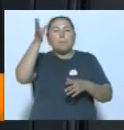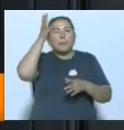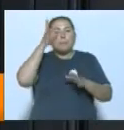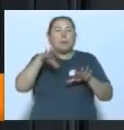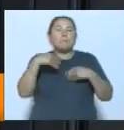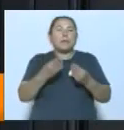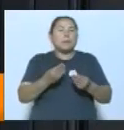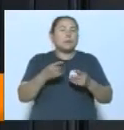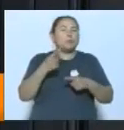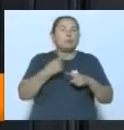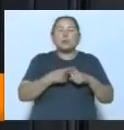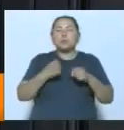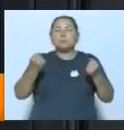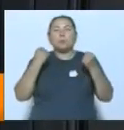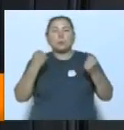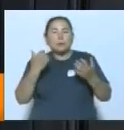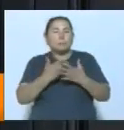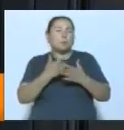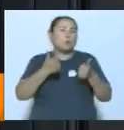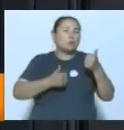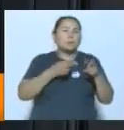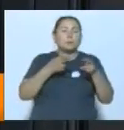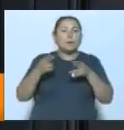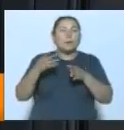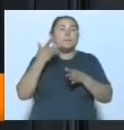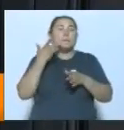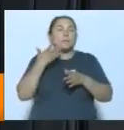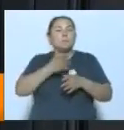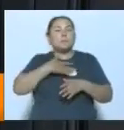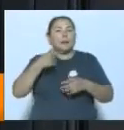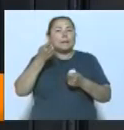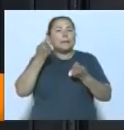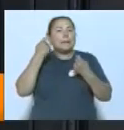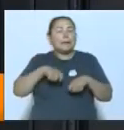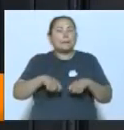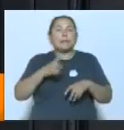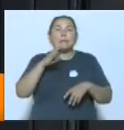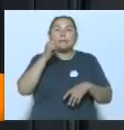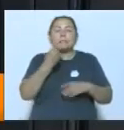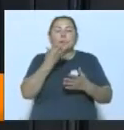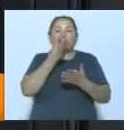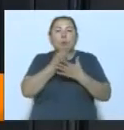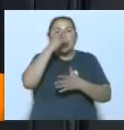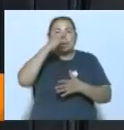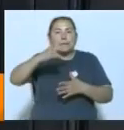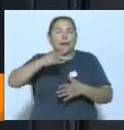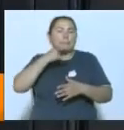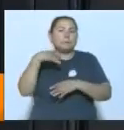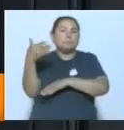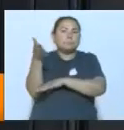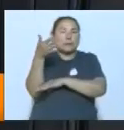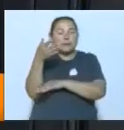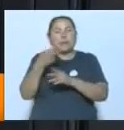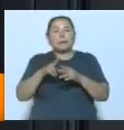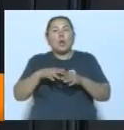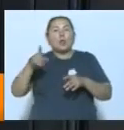ретінде, маман ретінде, спортшы ретінде мойындатамыз. Бірақ біздің ұлттық кодымыз ол өзіміздің қазақтығымызда,